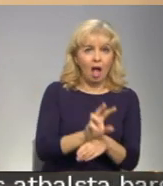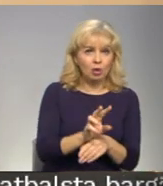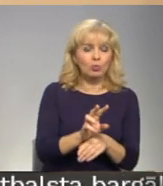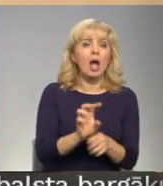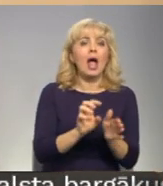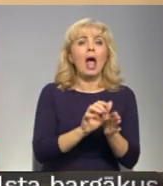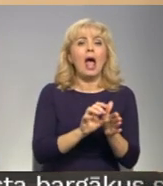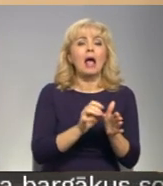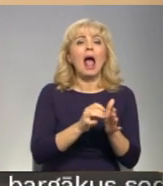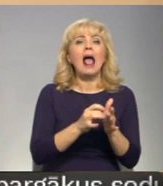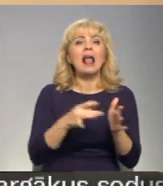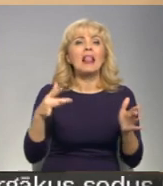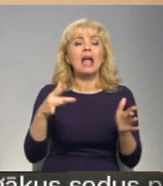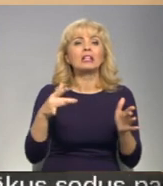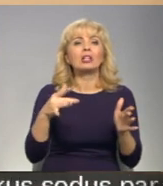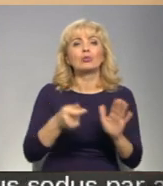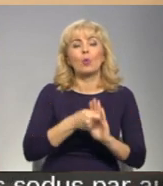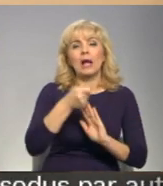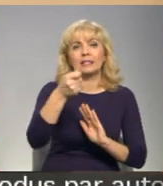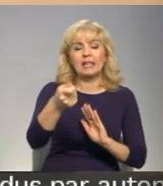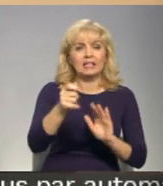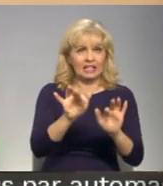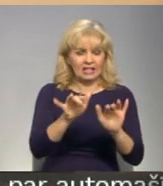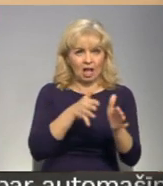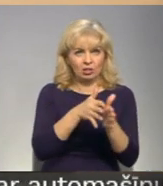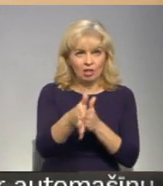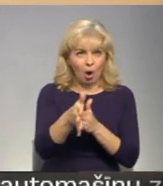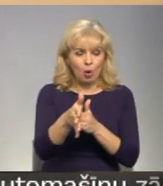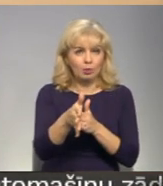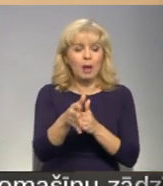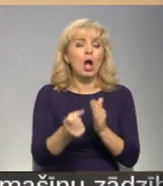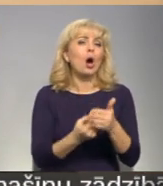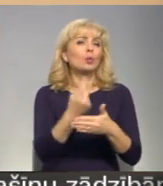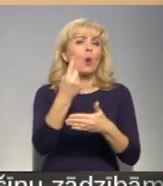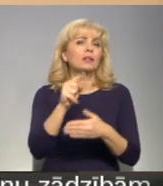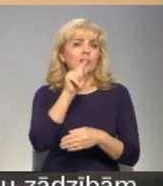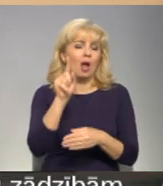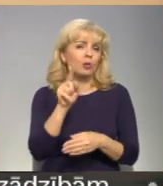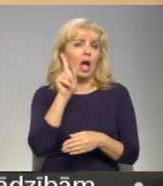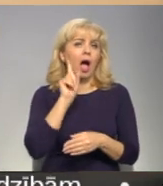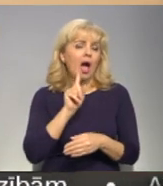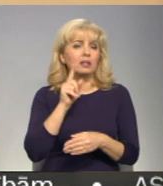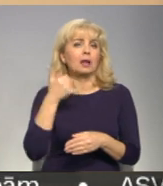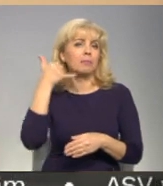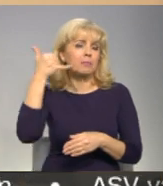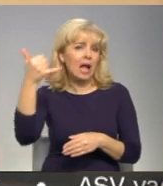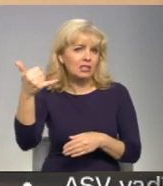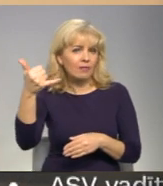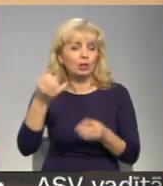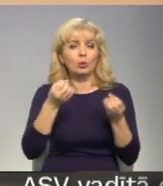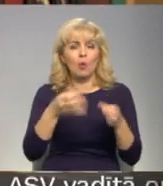elektroniskos pakalpojumus, viņi nenāk vairs klātienē, bet nu, viņiem rodas jautājumu, viņiem ērtāk tad ir pazvanīt, noskaidrot